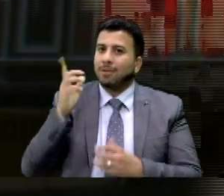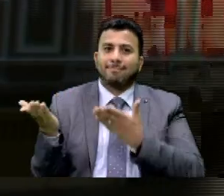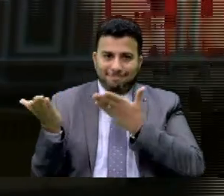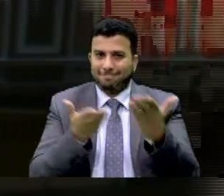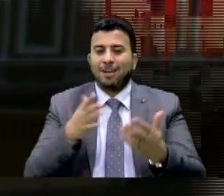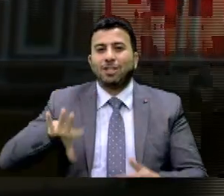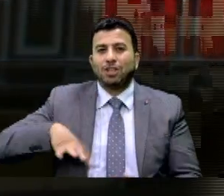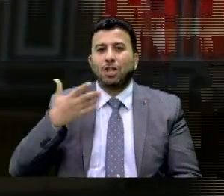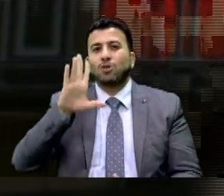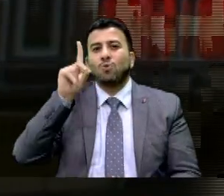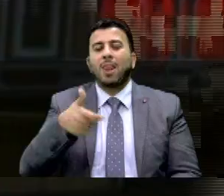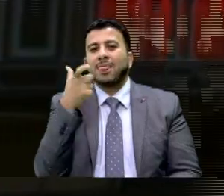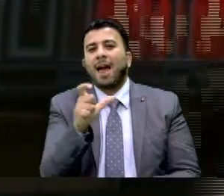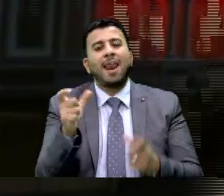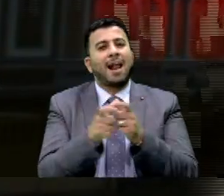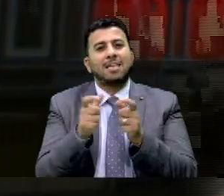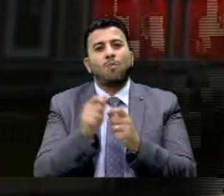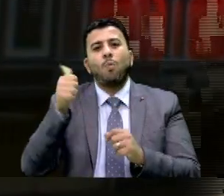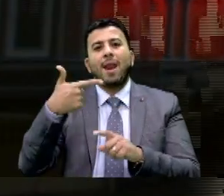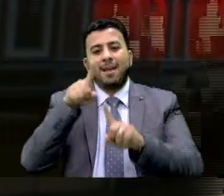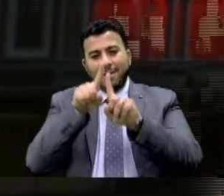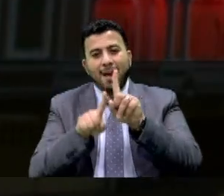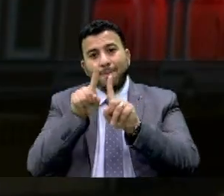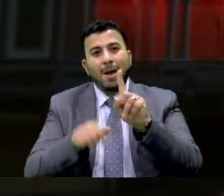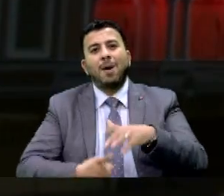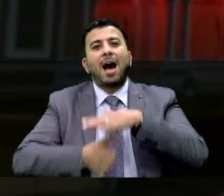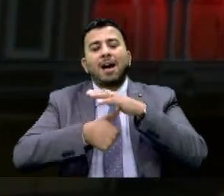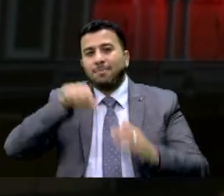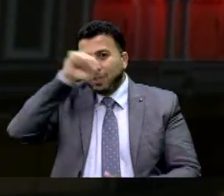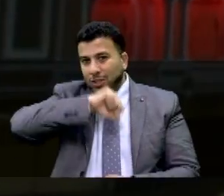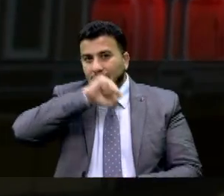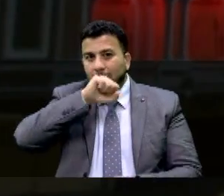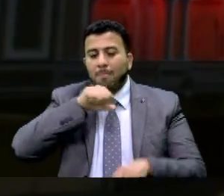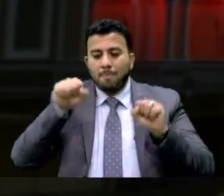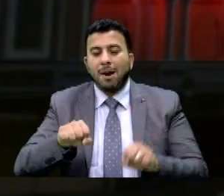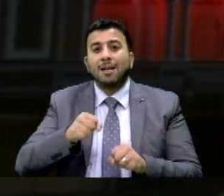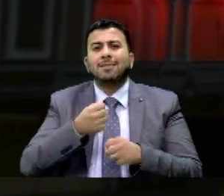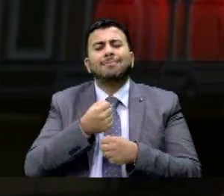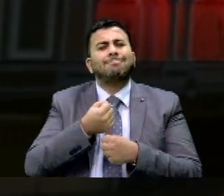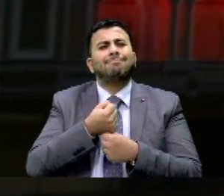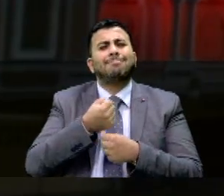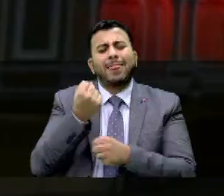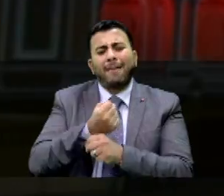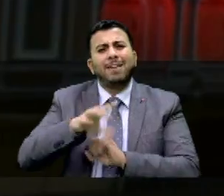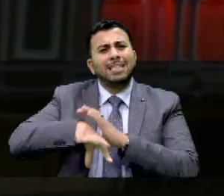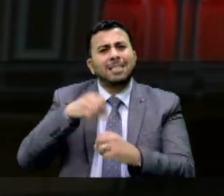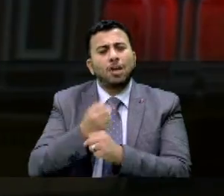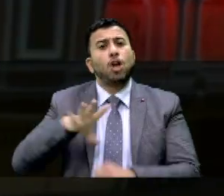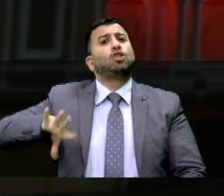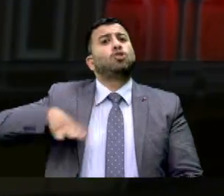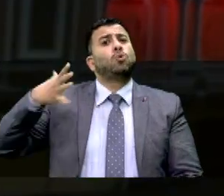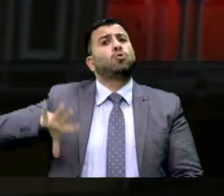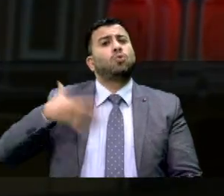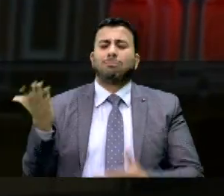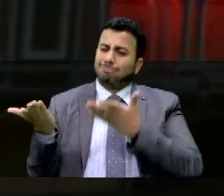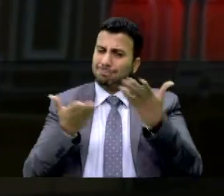سمو الشيخ سلطان بن محمد بن سلطان القاسمي ولي عهدنا أبي حاكم الشارقة ورئيس المجلس التنفيذي وعدد كبير من الشيوخ